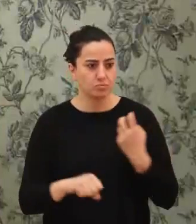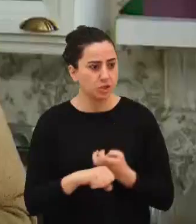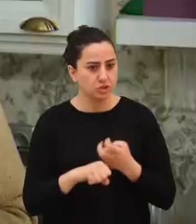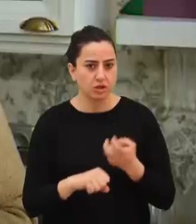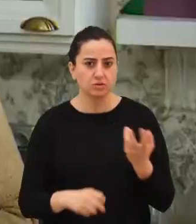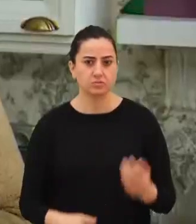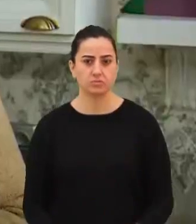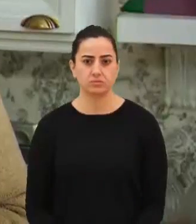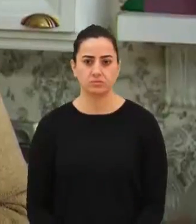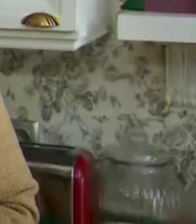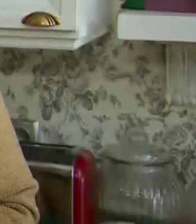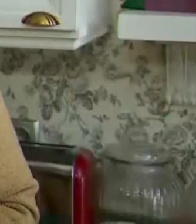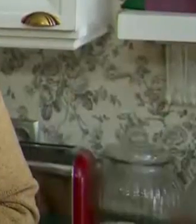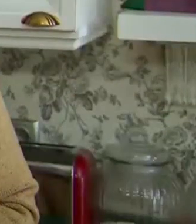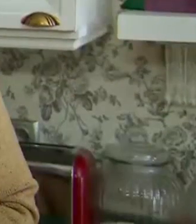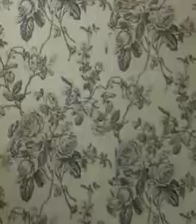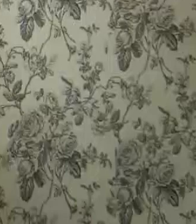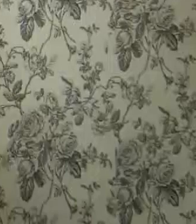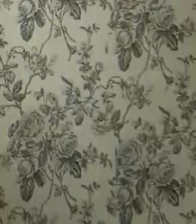maşallah. Göğüslerine bakıyor.